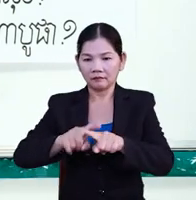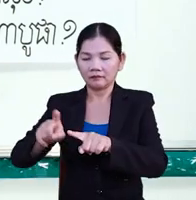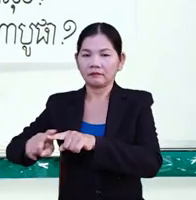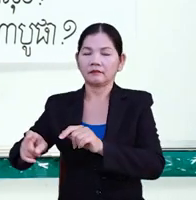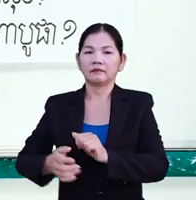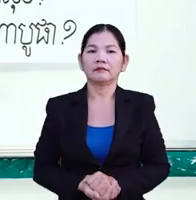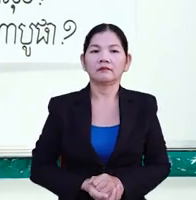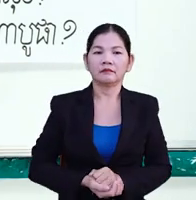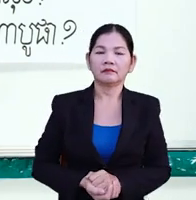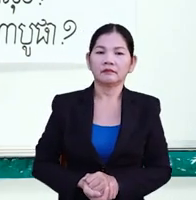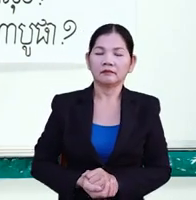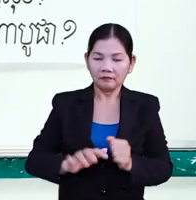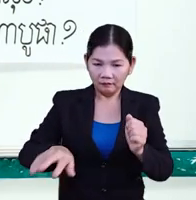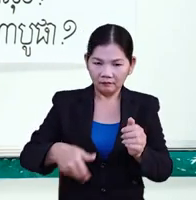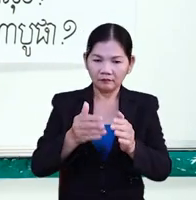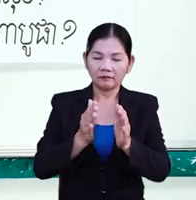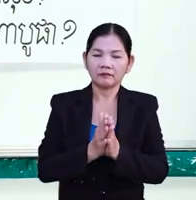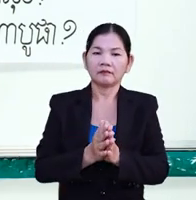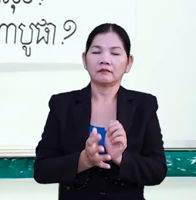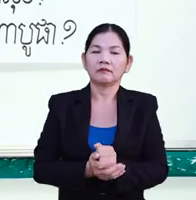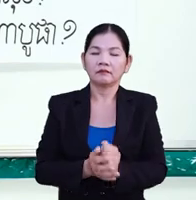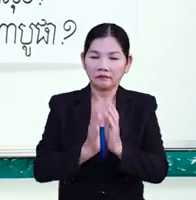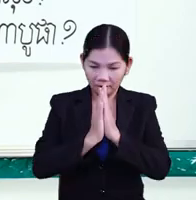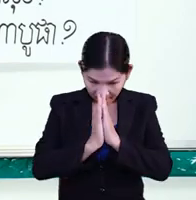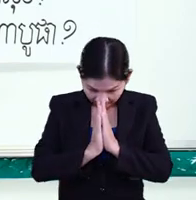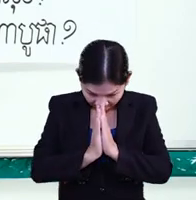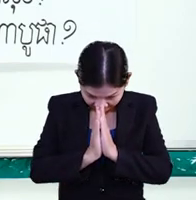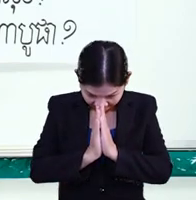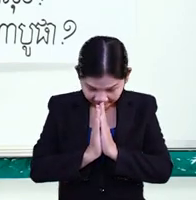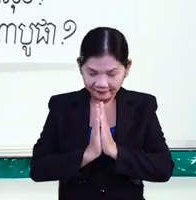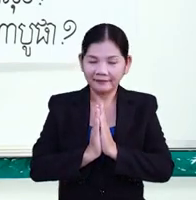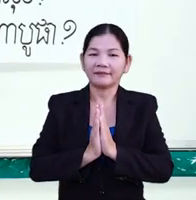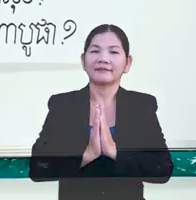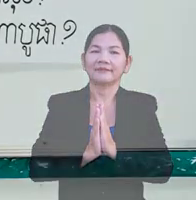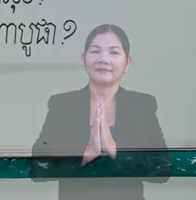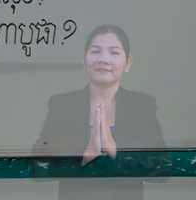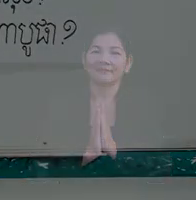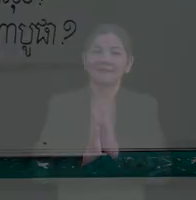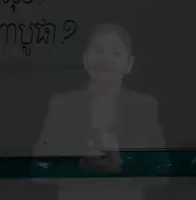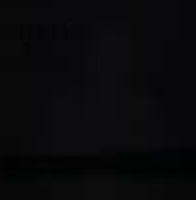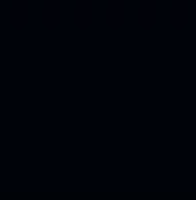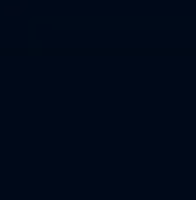និងជំងឺផ្សេងៗទៀតចាសូមអរគុណសូមជម្រាបលា